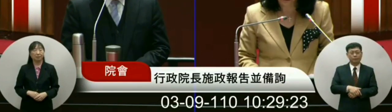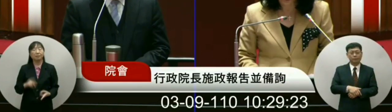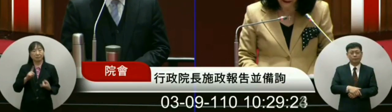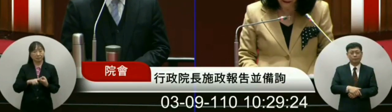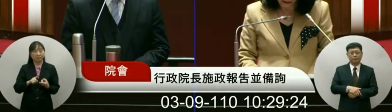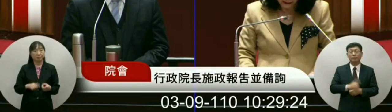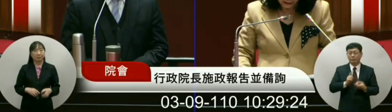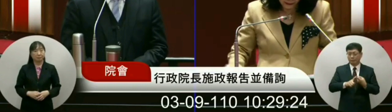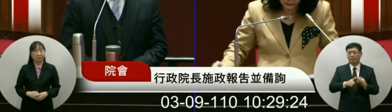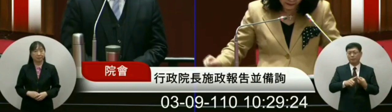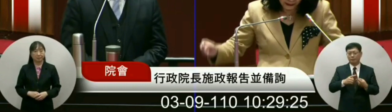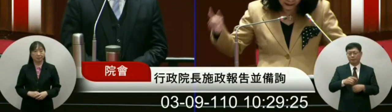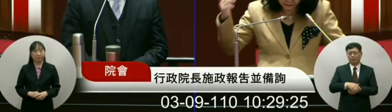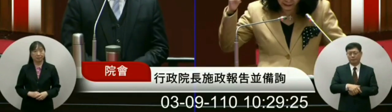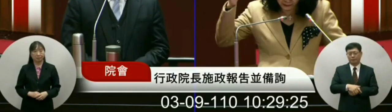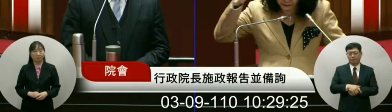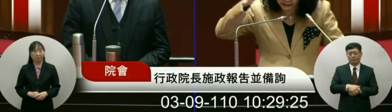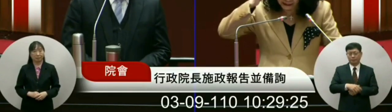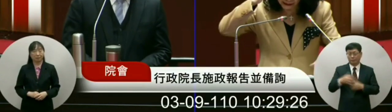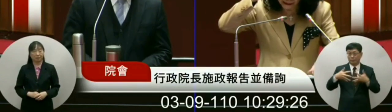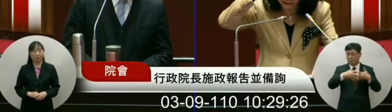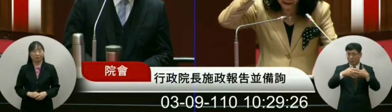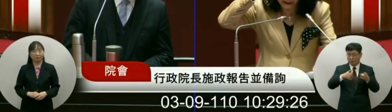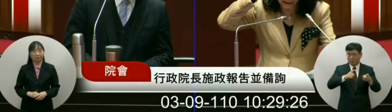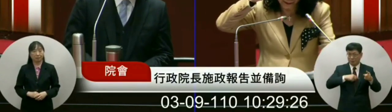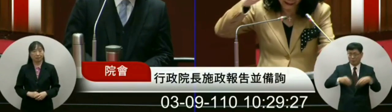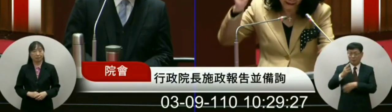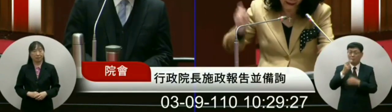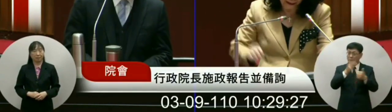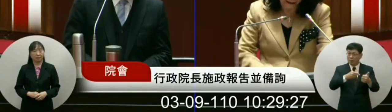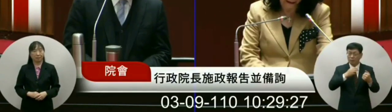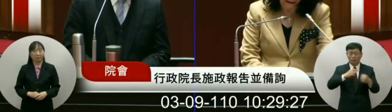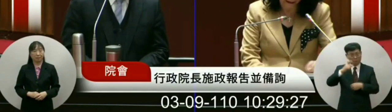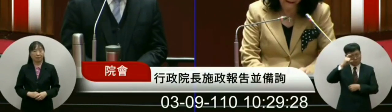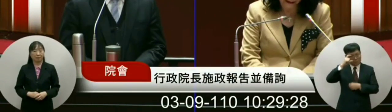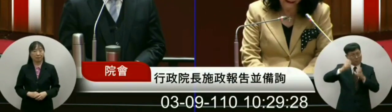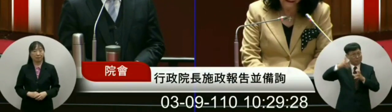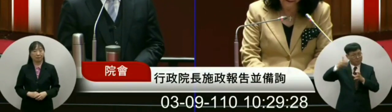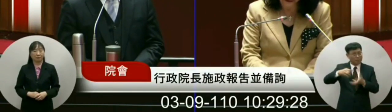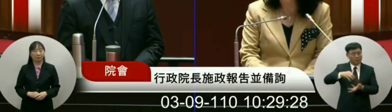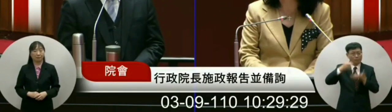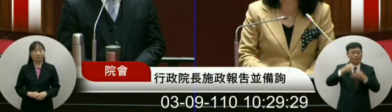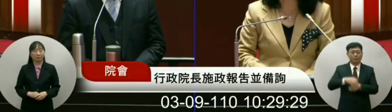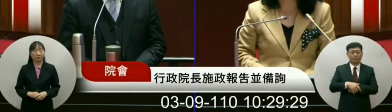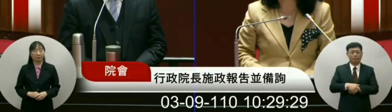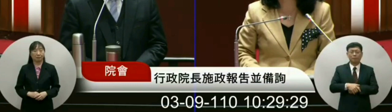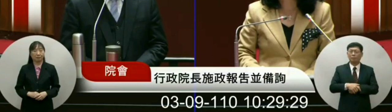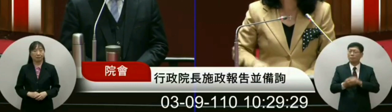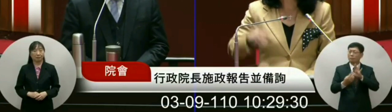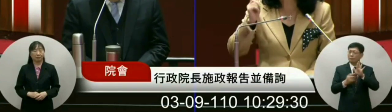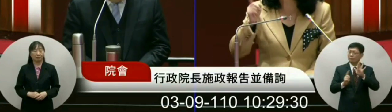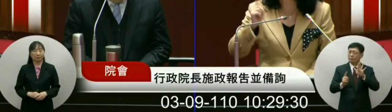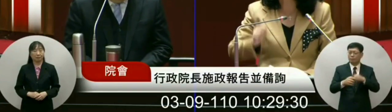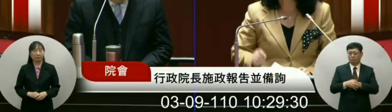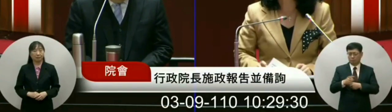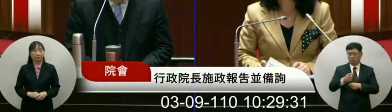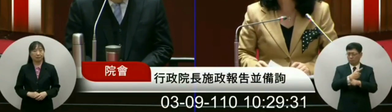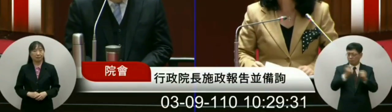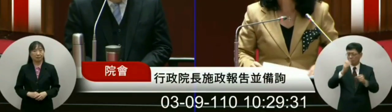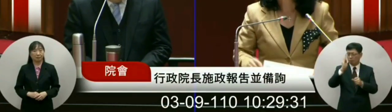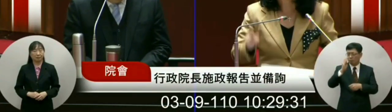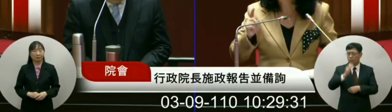对， 好，对，好。那美国的这个行政命令呢？拜登他也提到的，在他行政命令里面，他讲说他禁